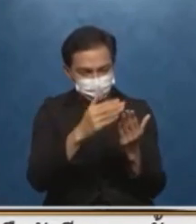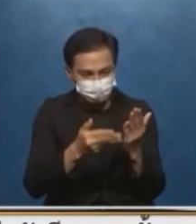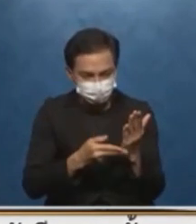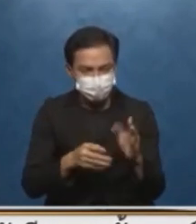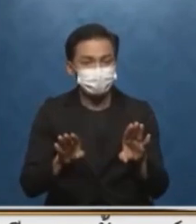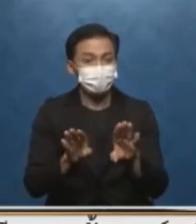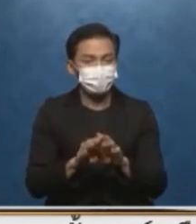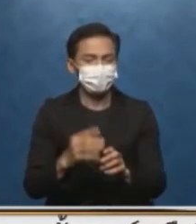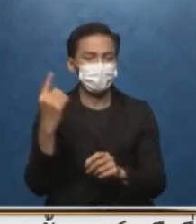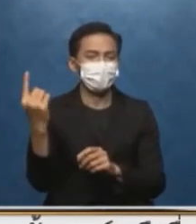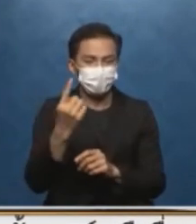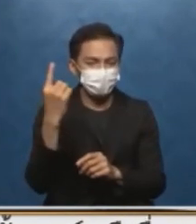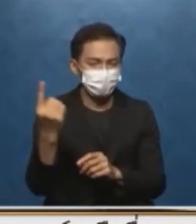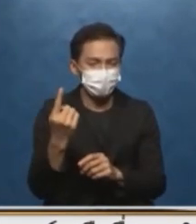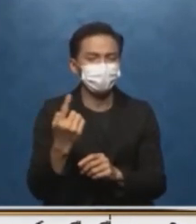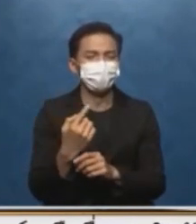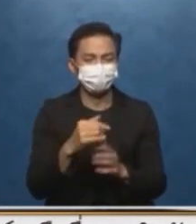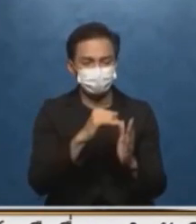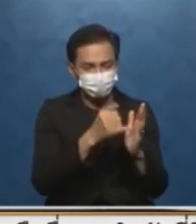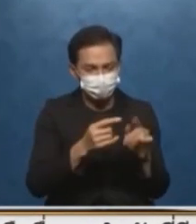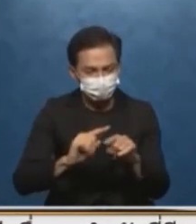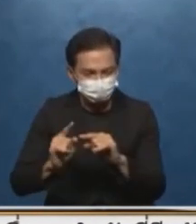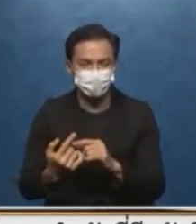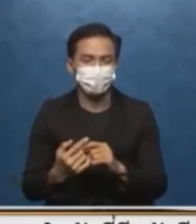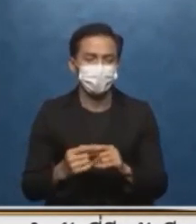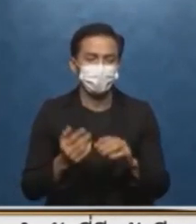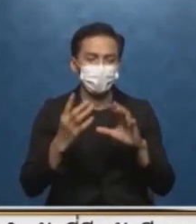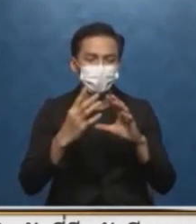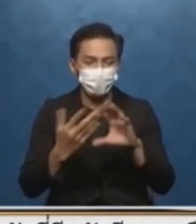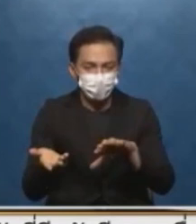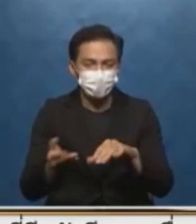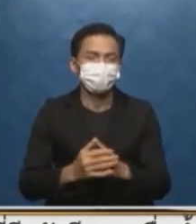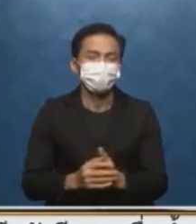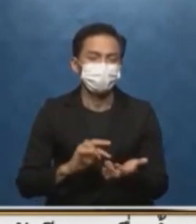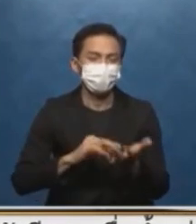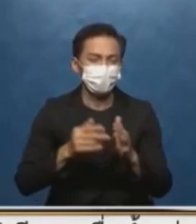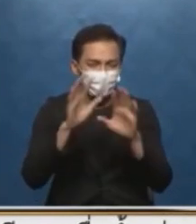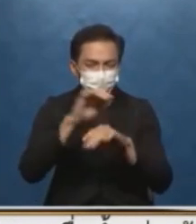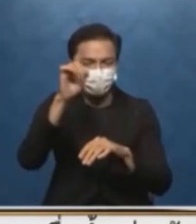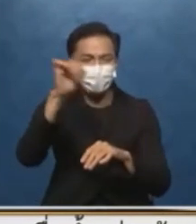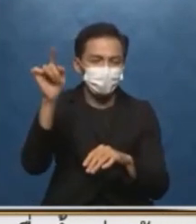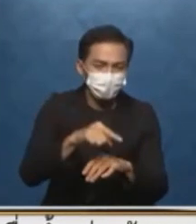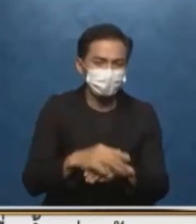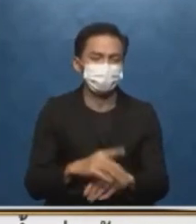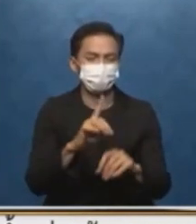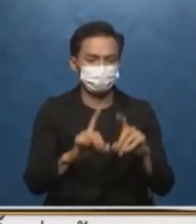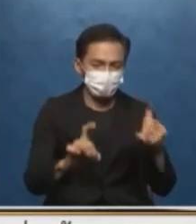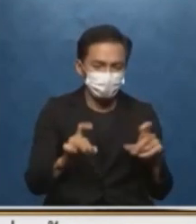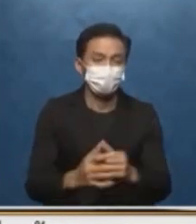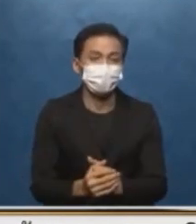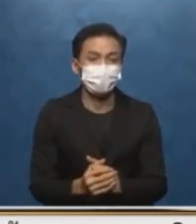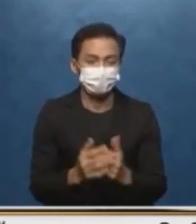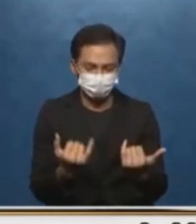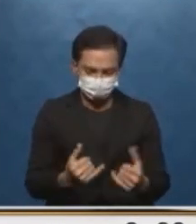แรกที่ตายคาที่ตายแบบฟ้าผ่าคาที่ นะคะแล้วดูท่าทางว่าจะเป็นกลุ่มสุดท้